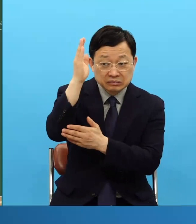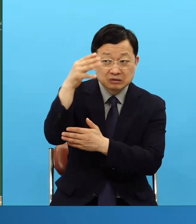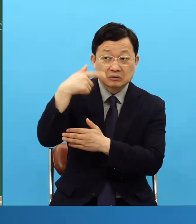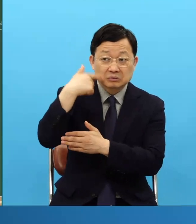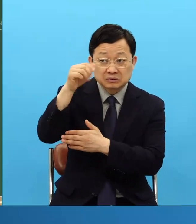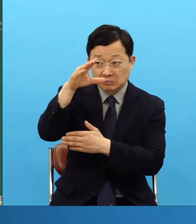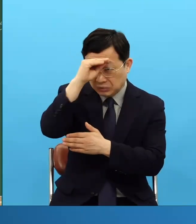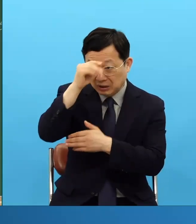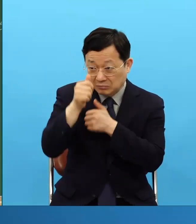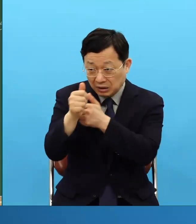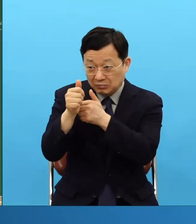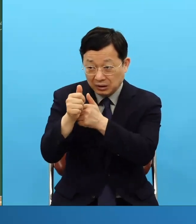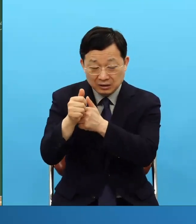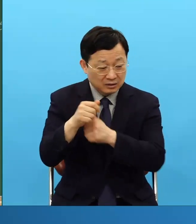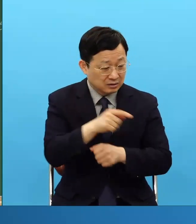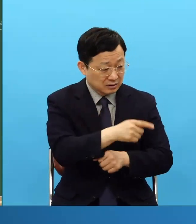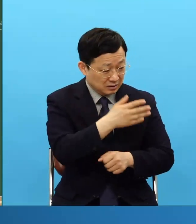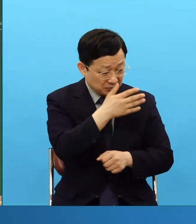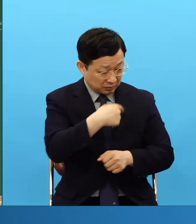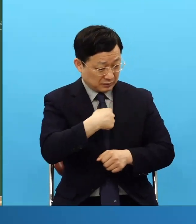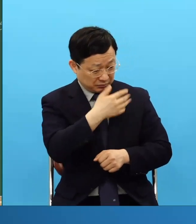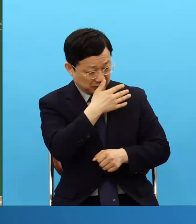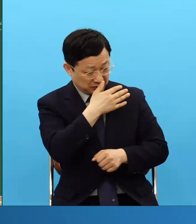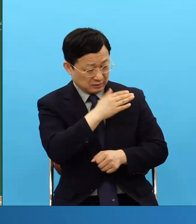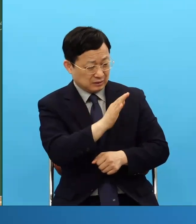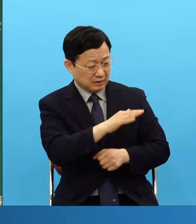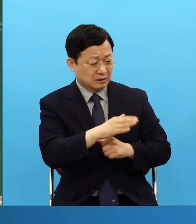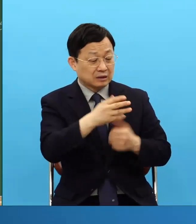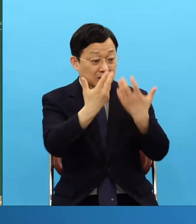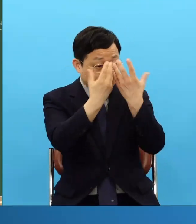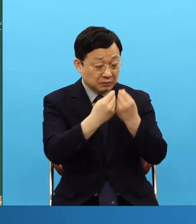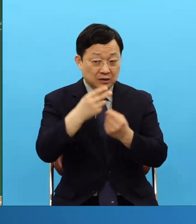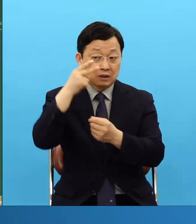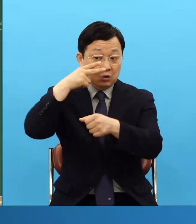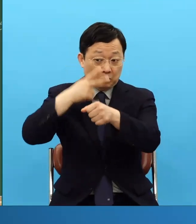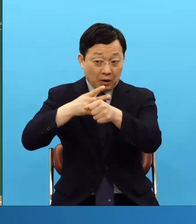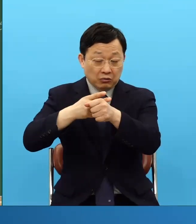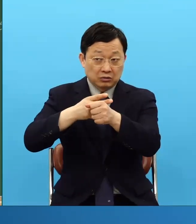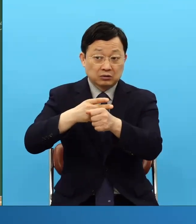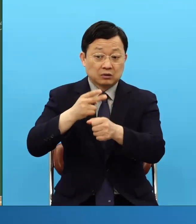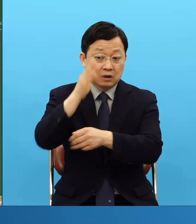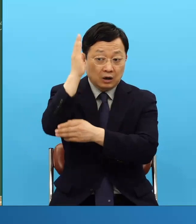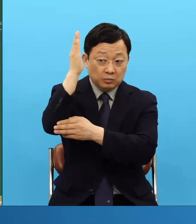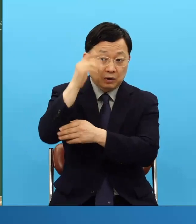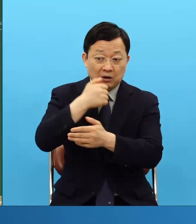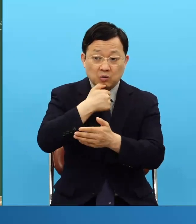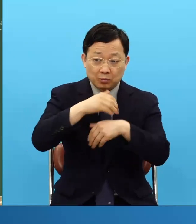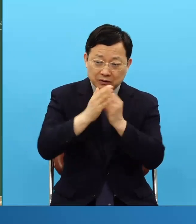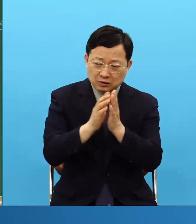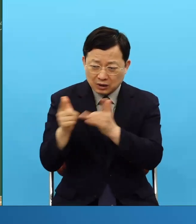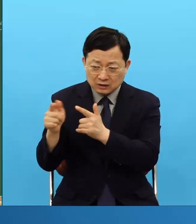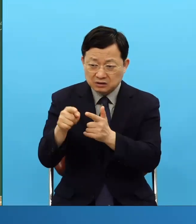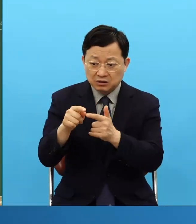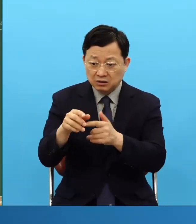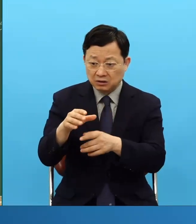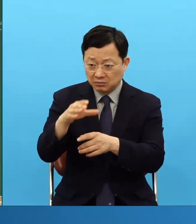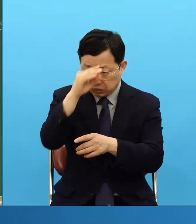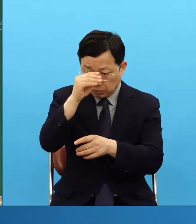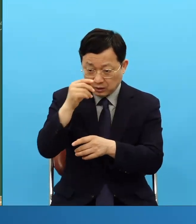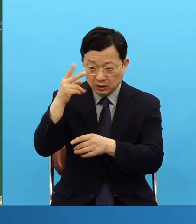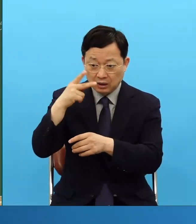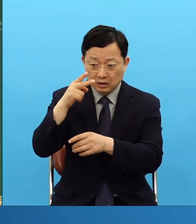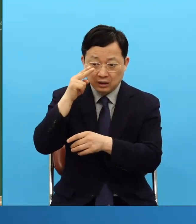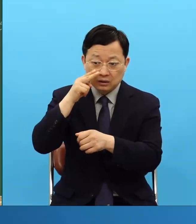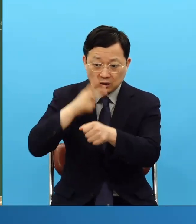Paul's epistles. Are we following what Paul 그런 did? 이제 멍청한 소리를 하게 되는 거예요. That's the kind of foolish things that people end up saying. 사도행전 1장 8절 가지고도